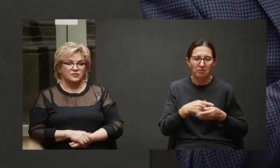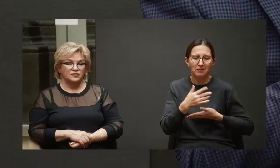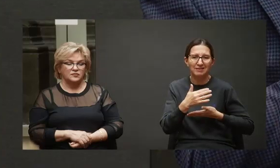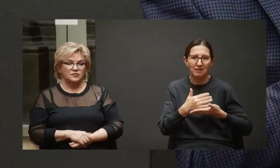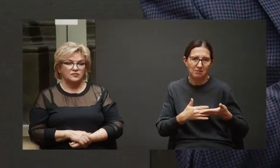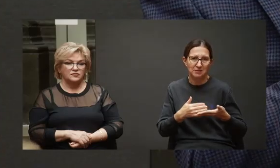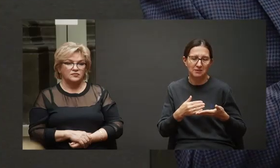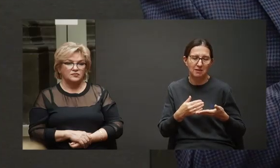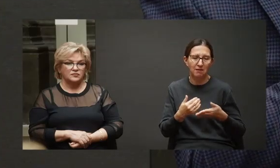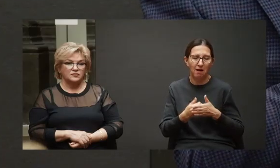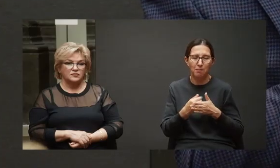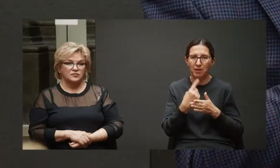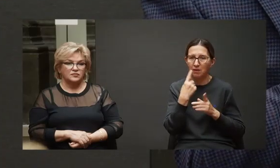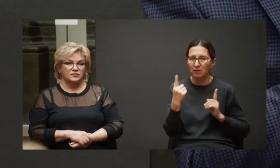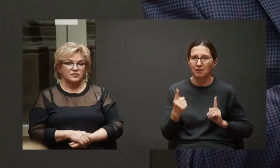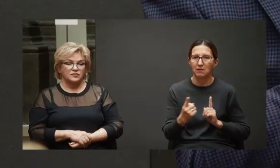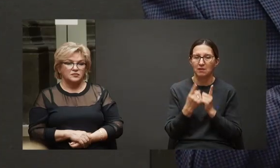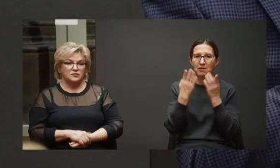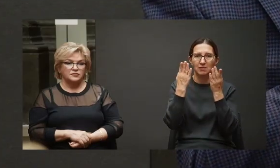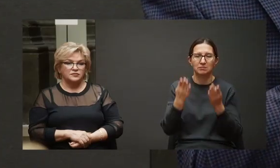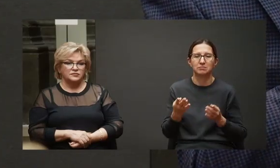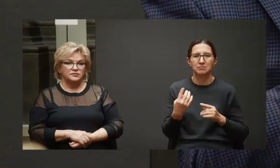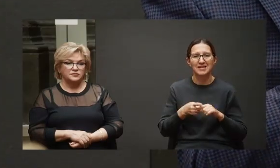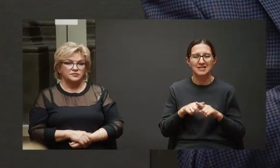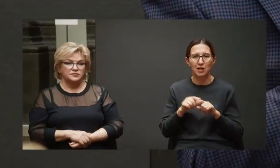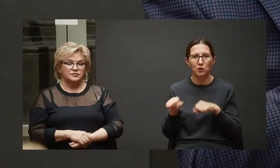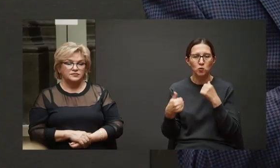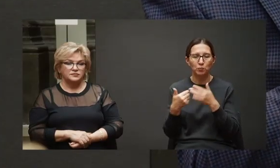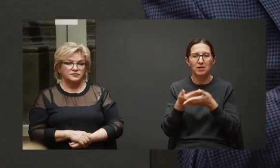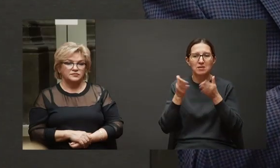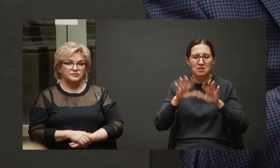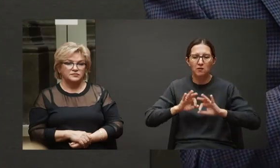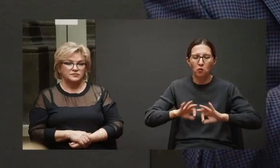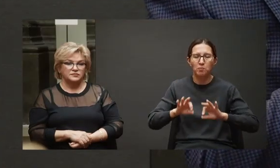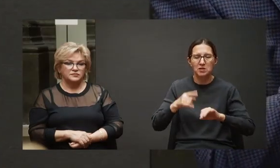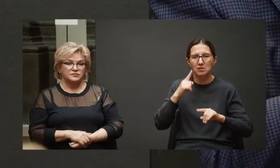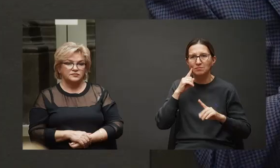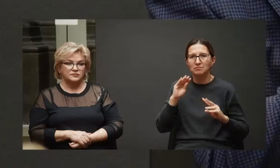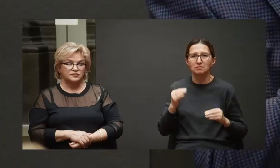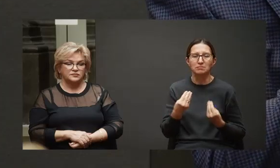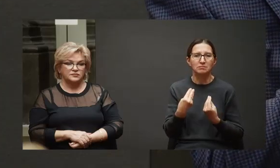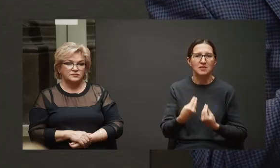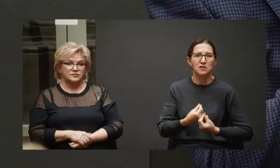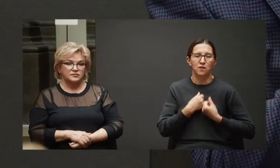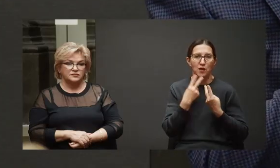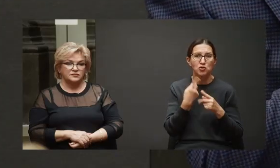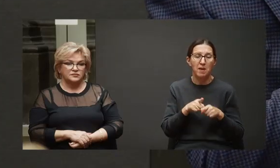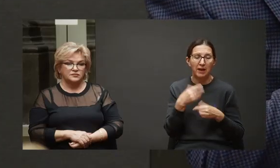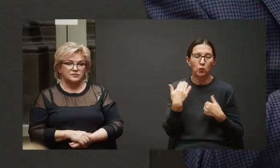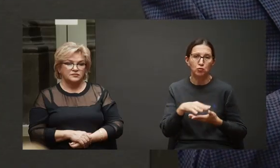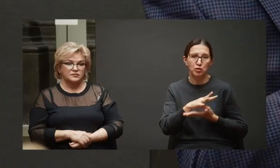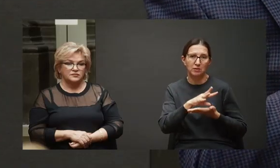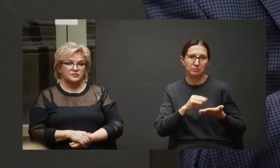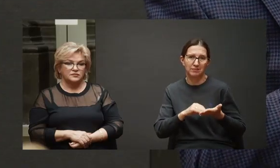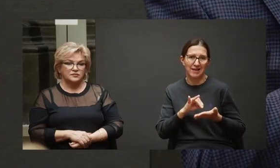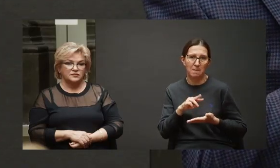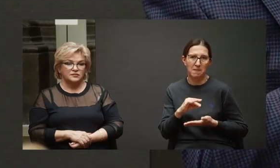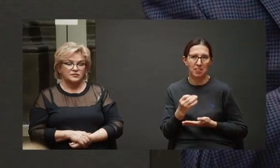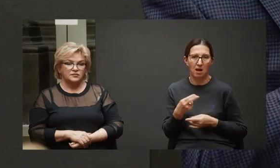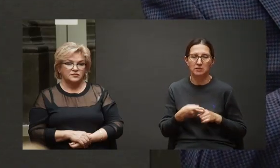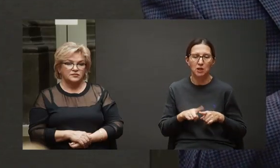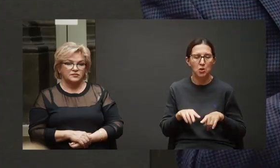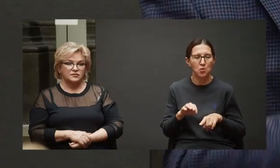столкновение с этой вещью и как бы вот заново ее описание свежим взглядом. Это имитация. Но это очень